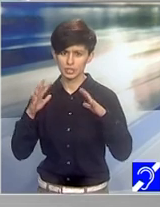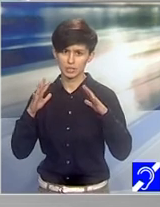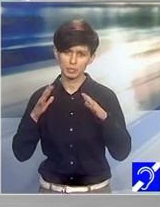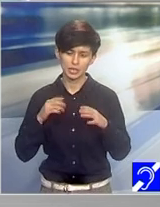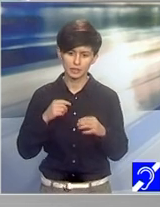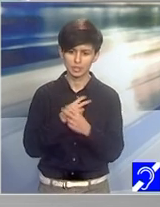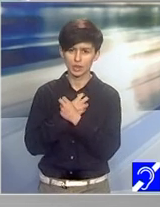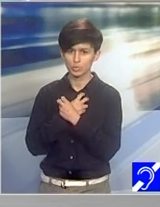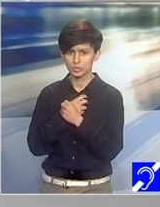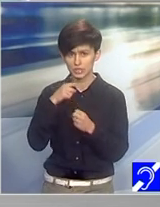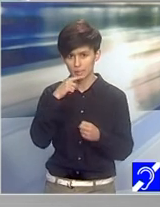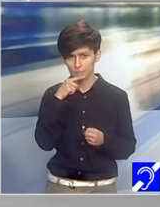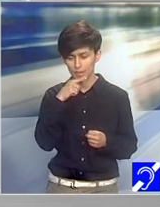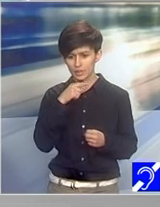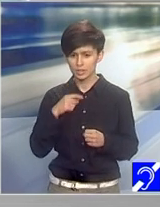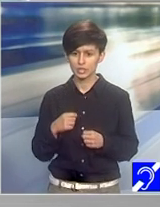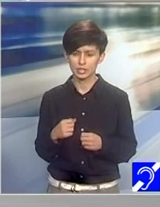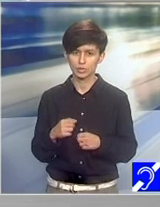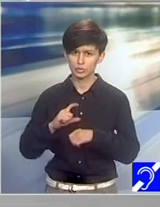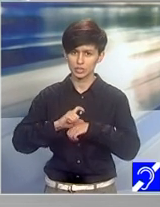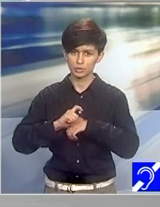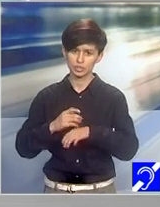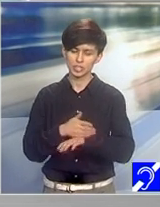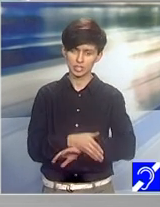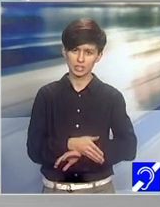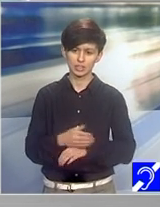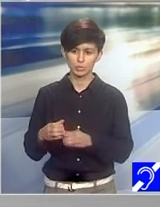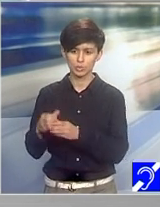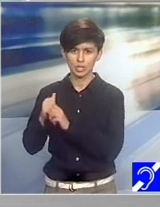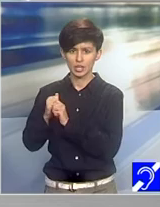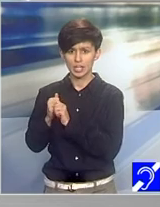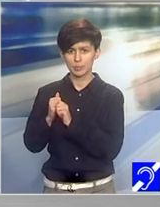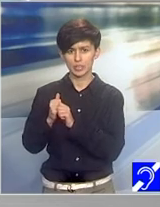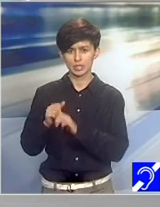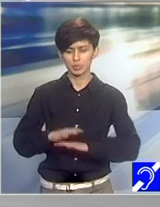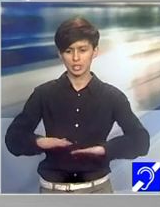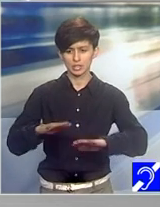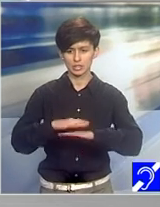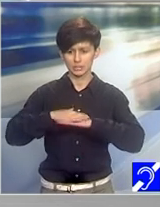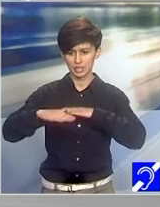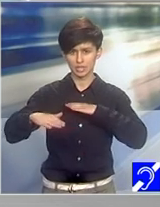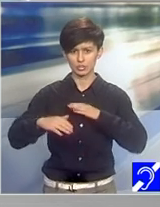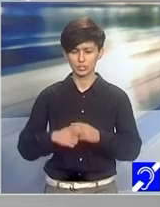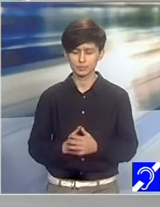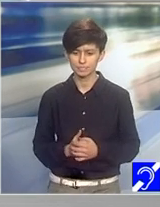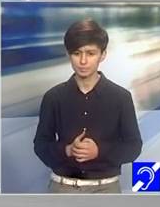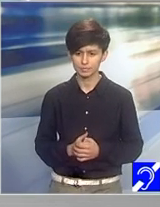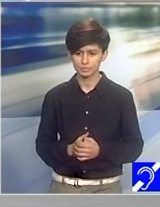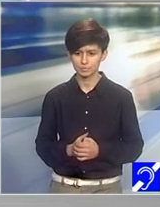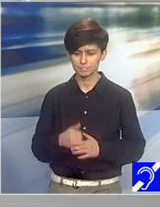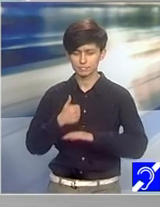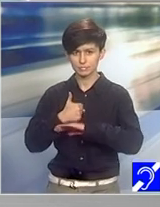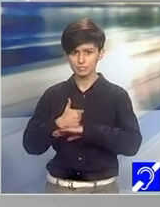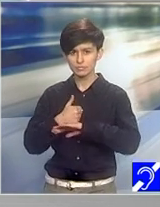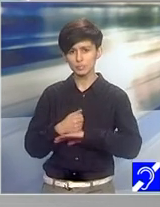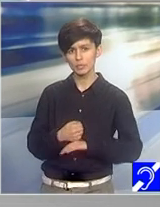fie Austria, să intre cu armata pe teritoriul principatelor. Liderii politici români și, sigur,